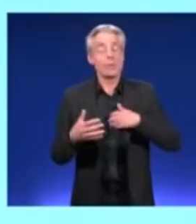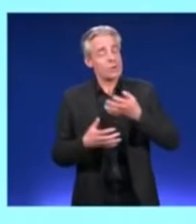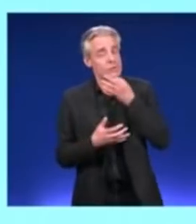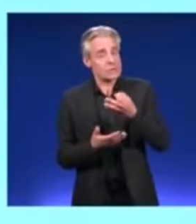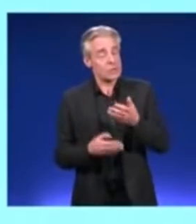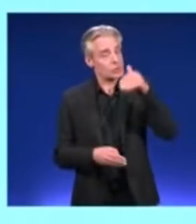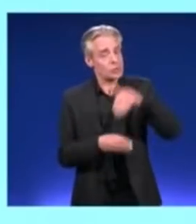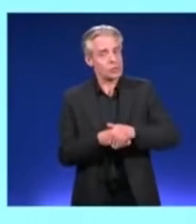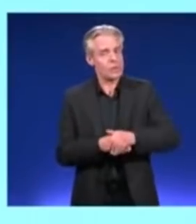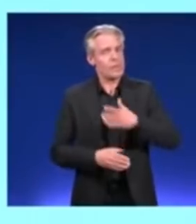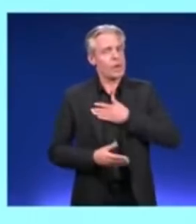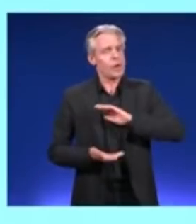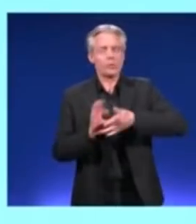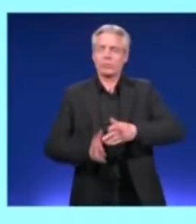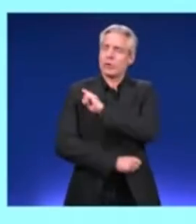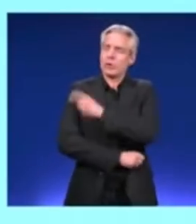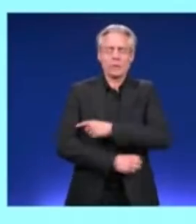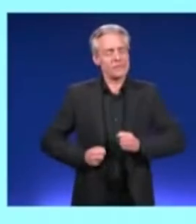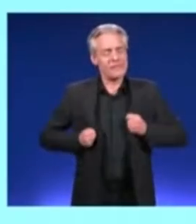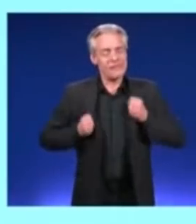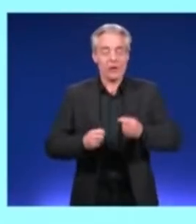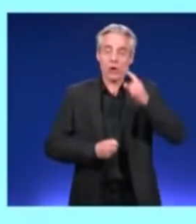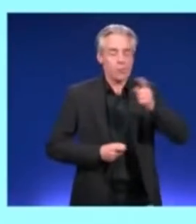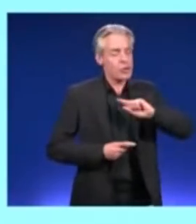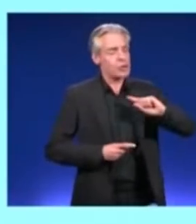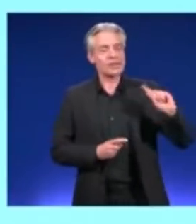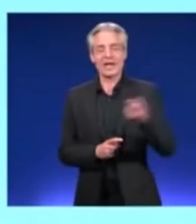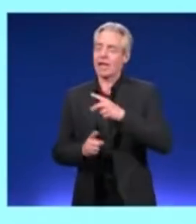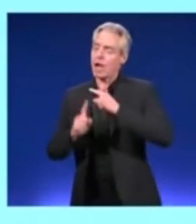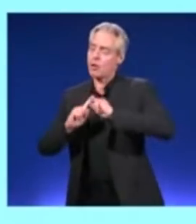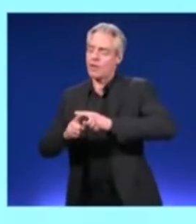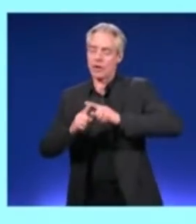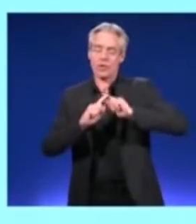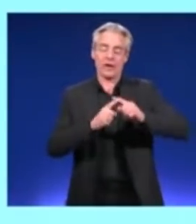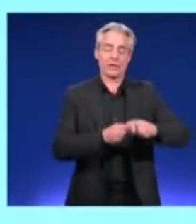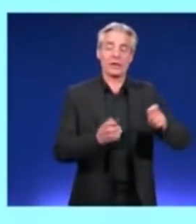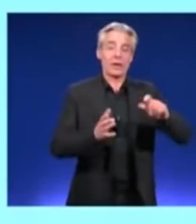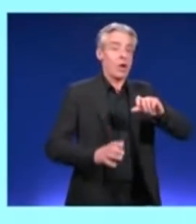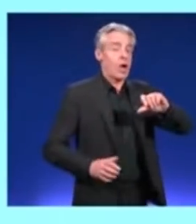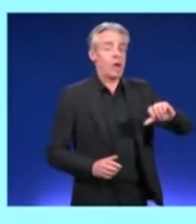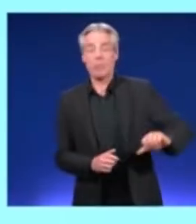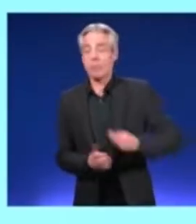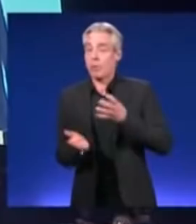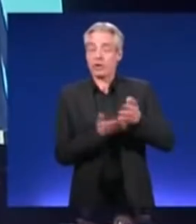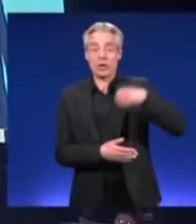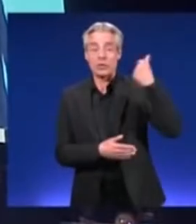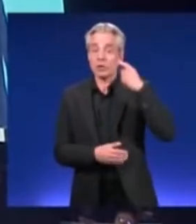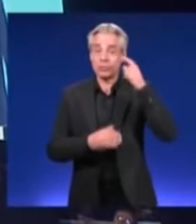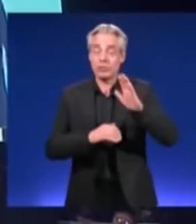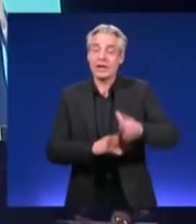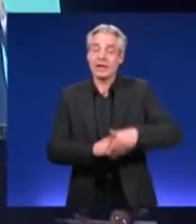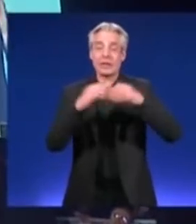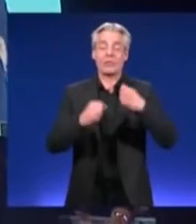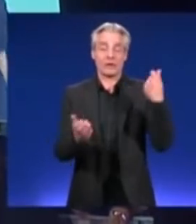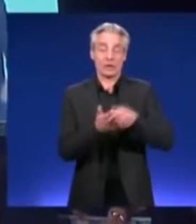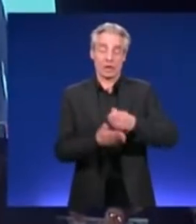ce soir que je mettrai toutes mes forces pour convaincre chacun que le seul projet pour le pouvoir d'achat,